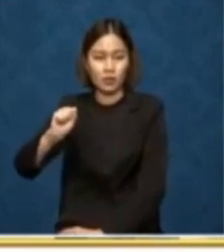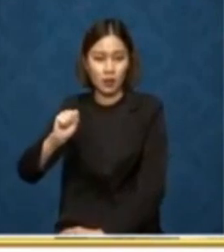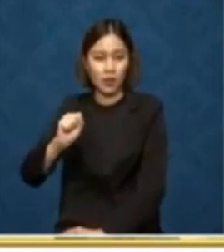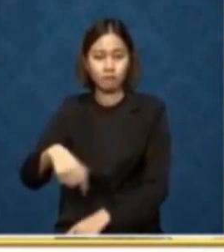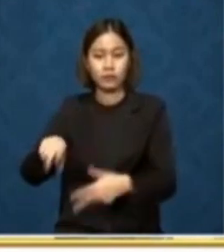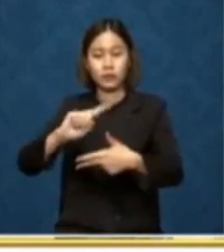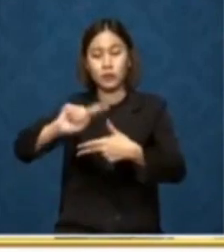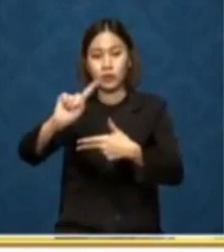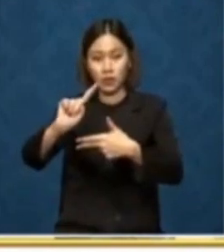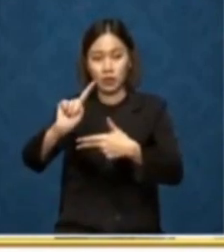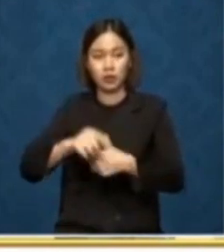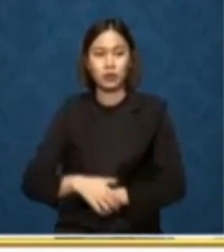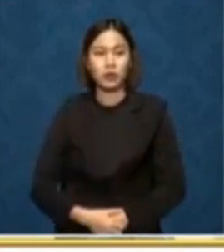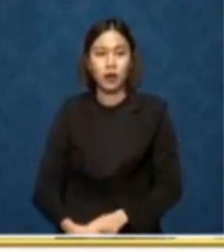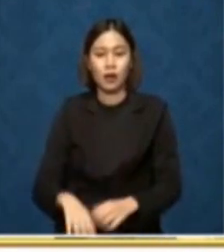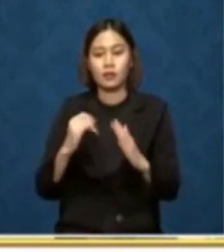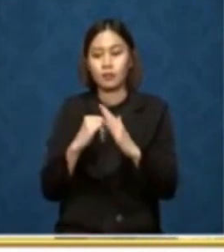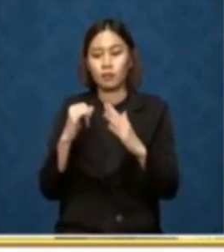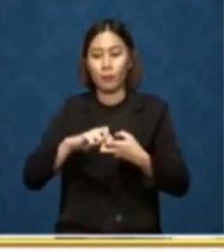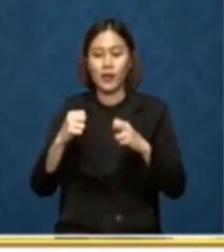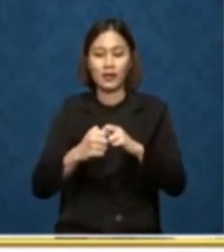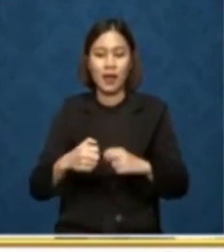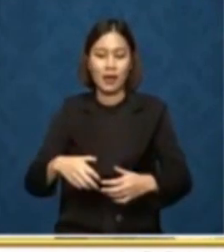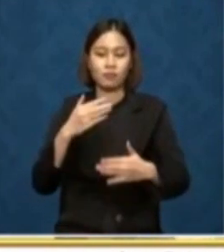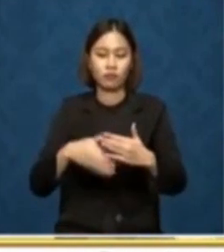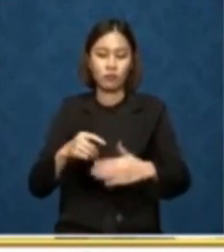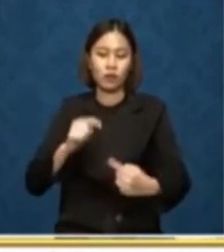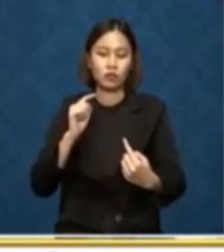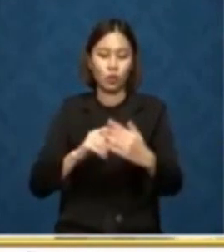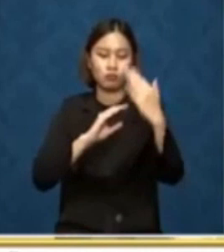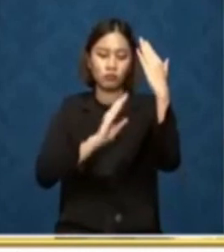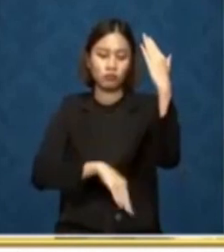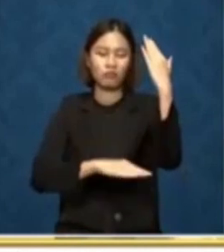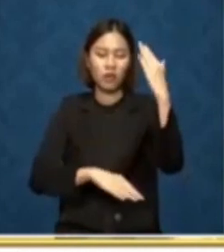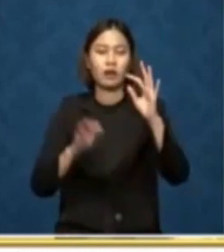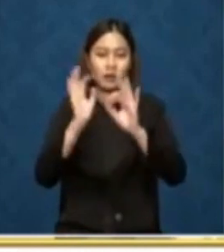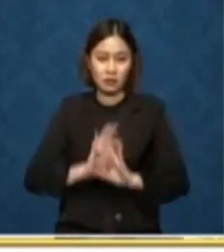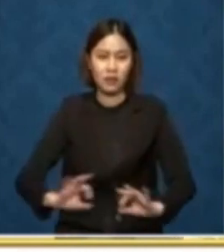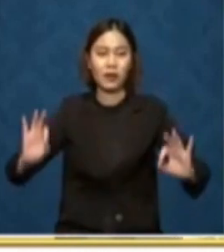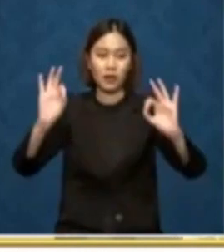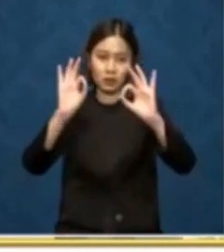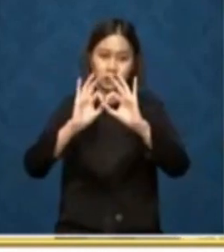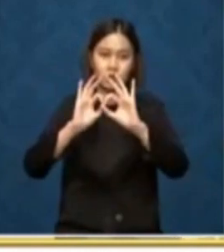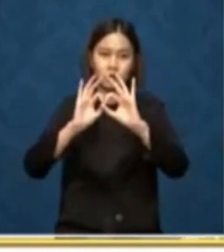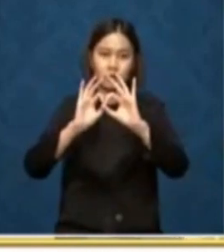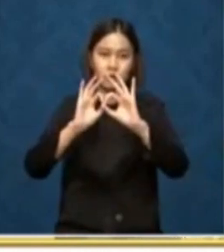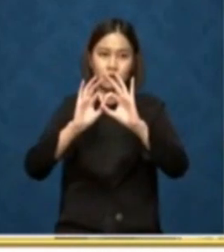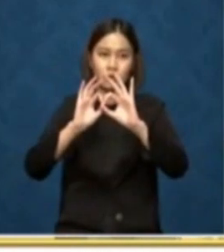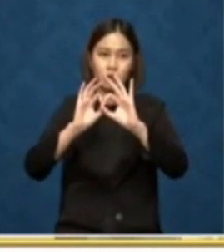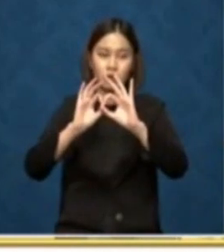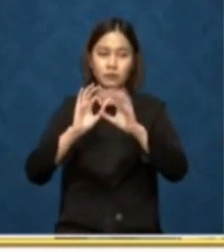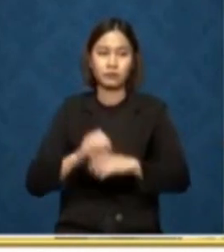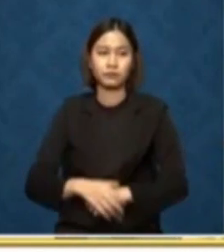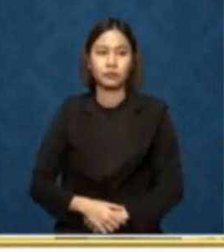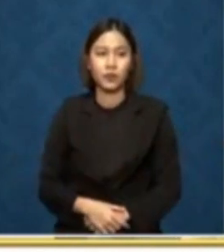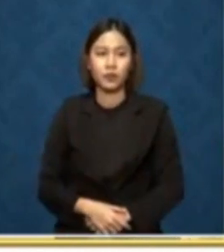ัเรื่องแรกเลยครับปัาจหเชีดแพร้ใต้เป็เรื่องใหญ่ครั ัพระทานครับเป็นเรื่องใหญ่ท